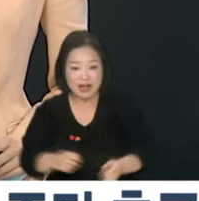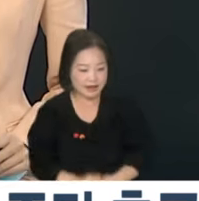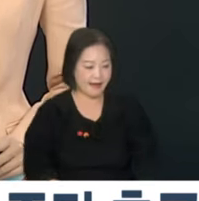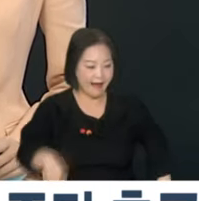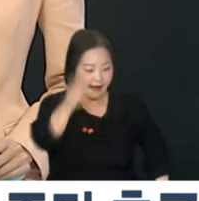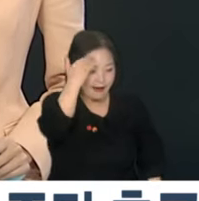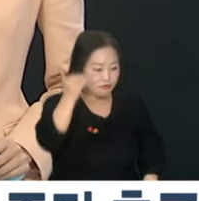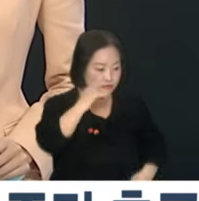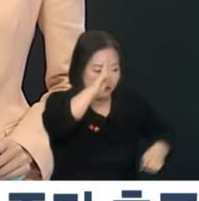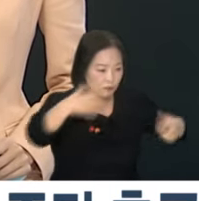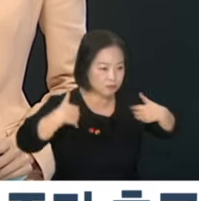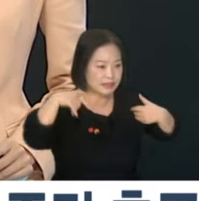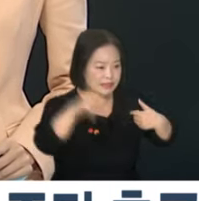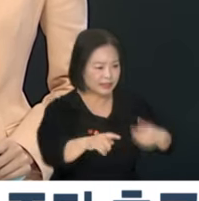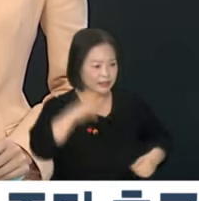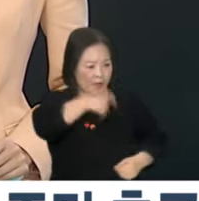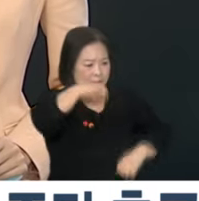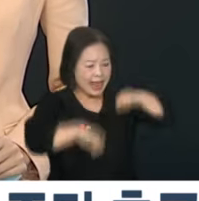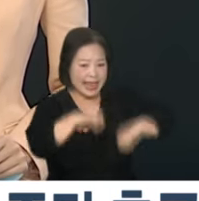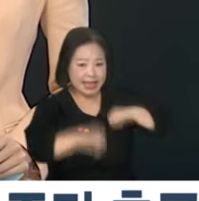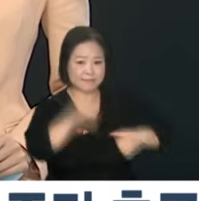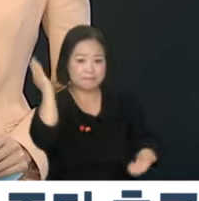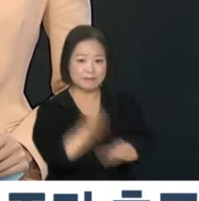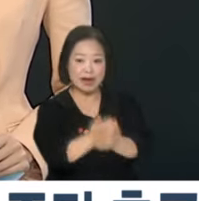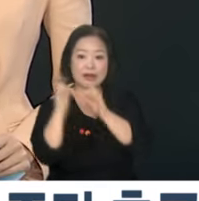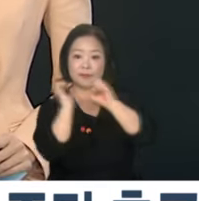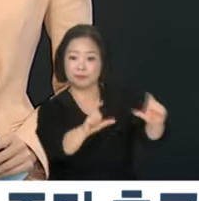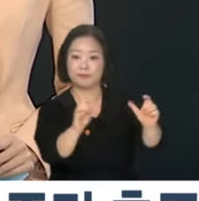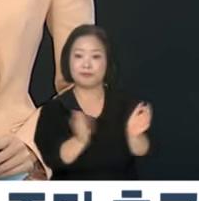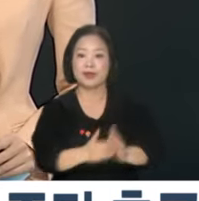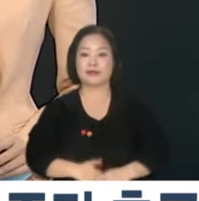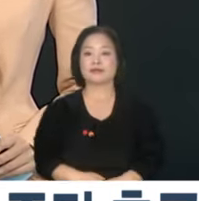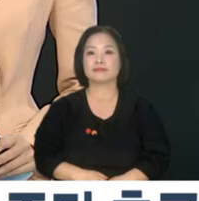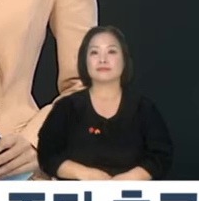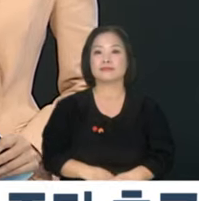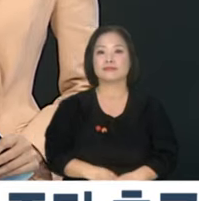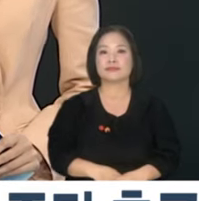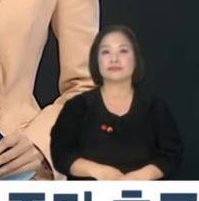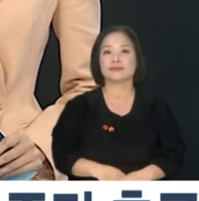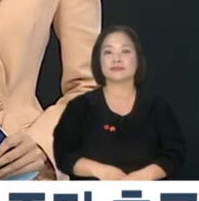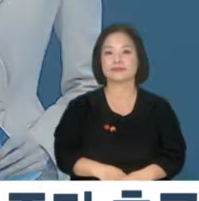조잡한 전단 살포 행위를 중단하라고 경고했습니다 지성림